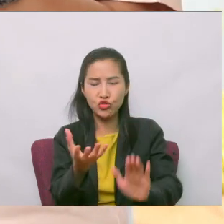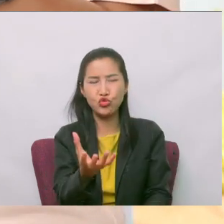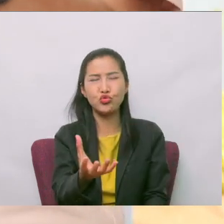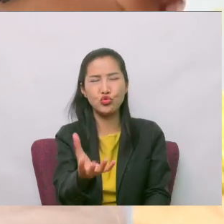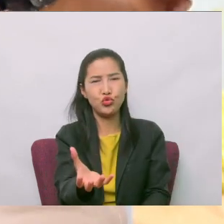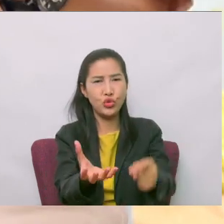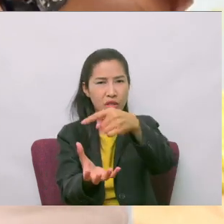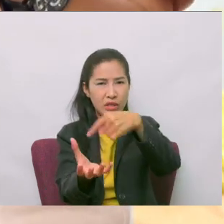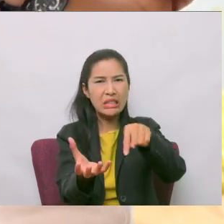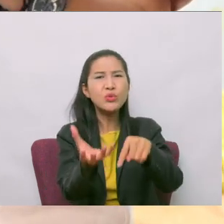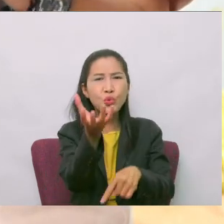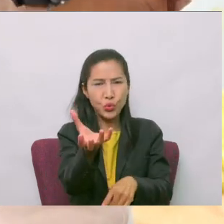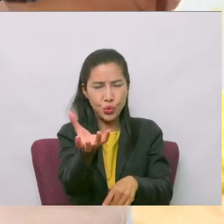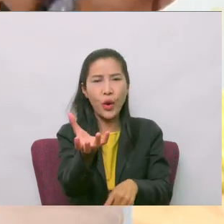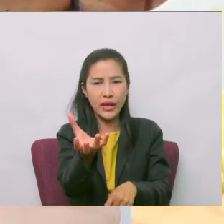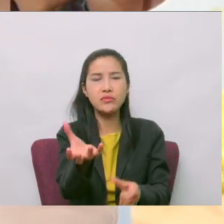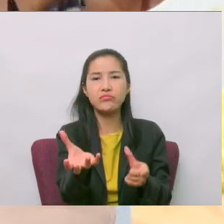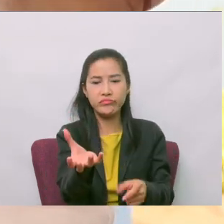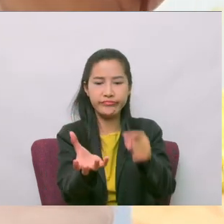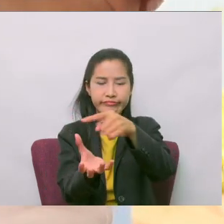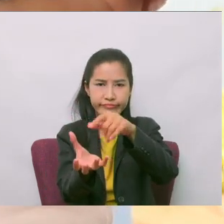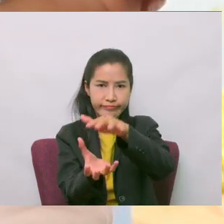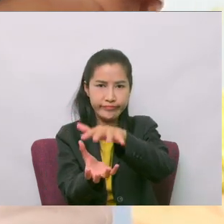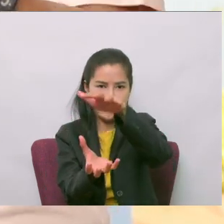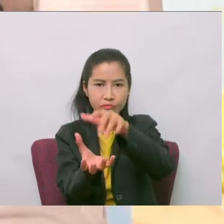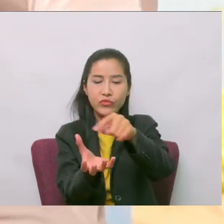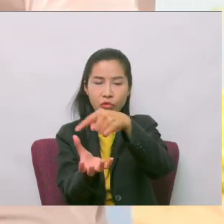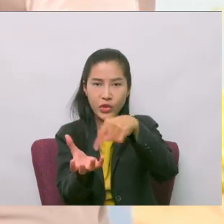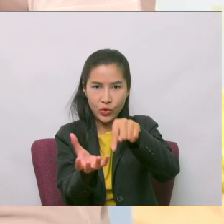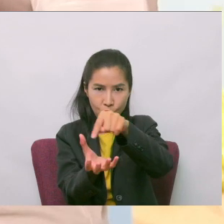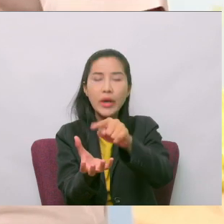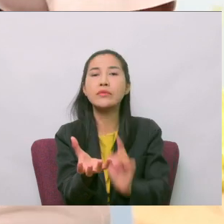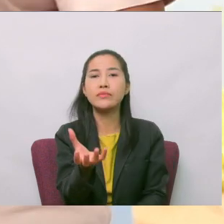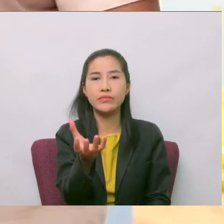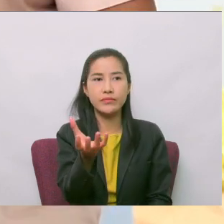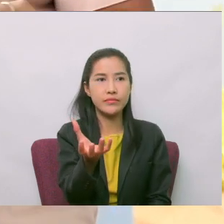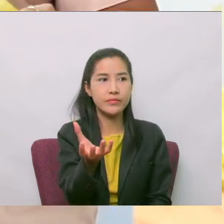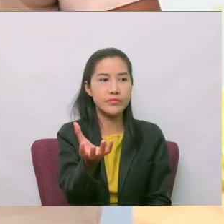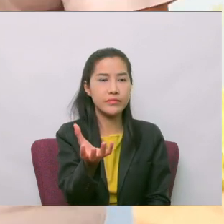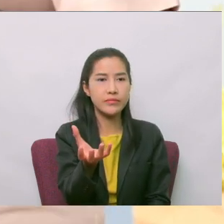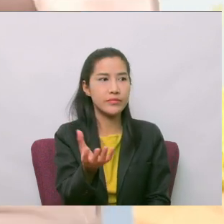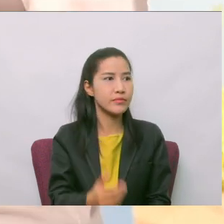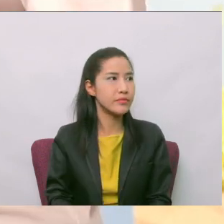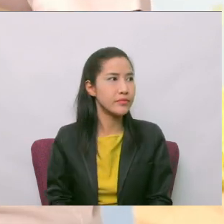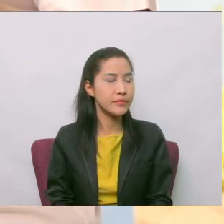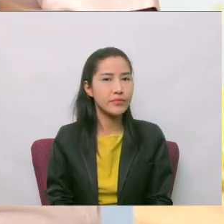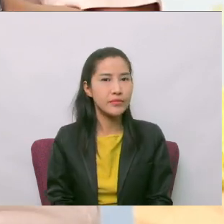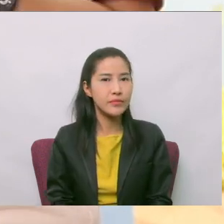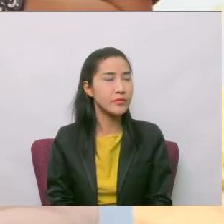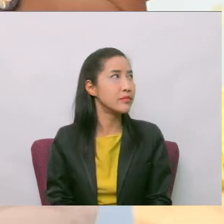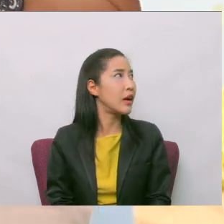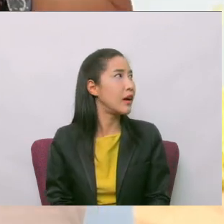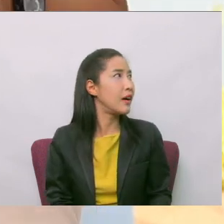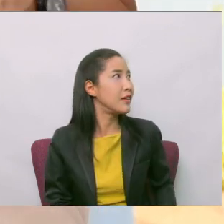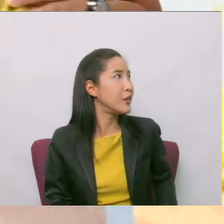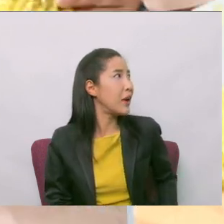ค่ะถ้วยแกงเราเนี่ยค่ะ นะคะค่ะงั้นเดี๋ยวลำดับต่อไปก็จะรบกวนคุณแม่น้องชมพู่นะ